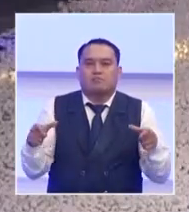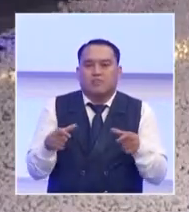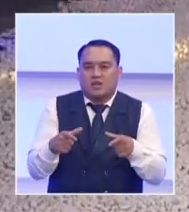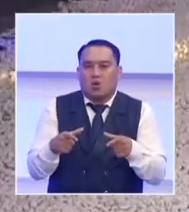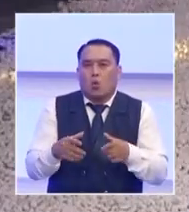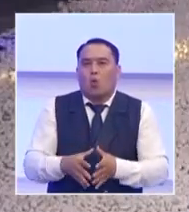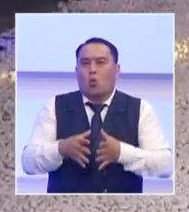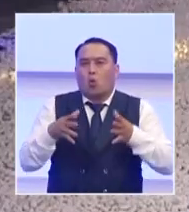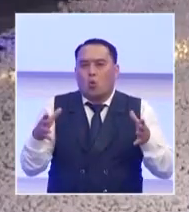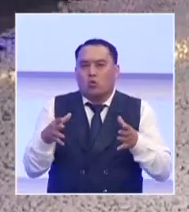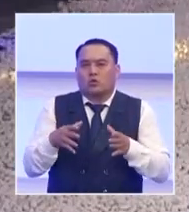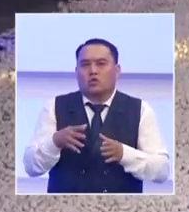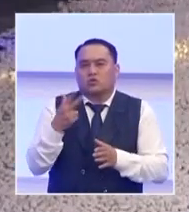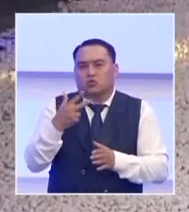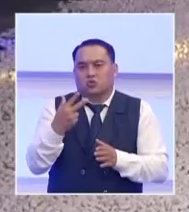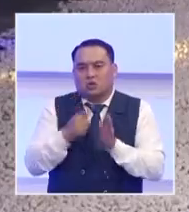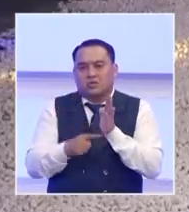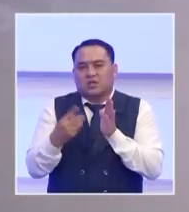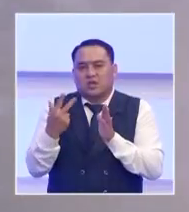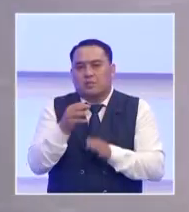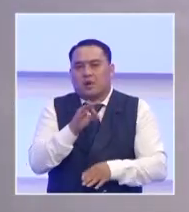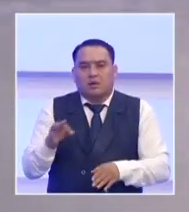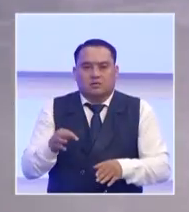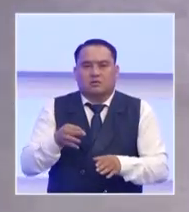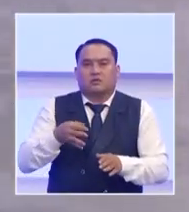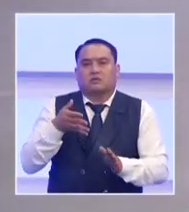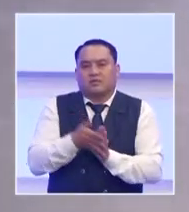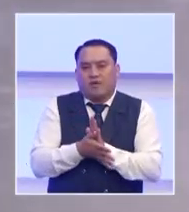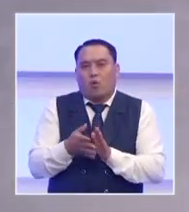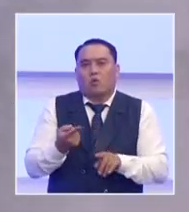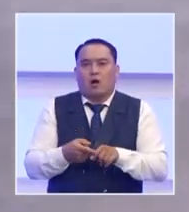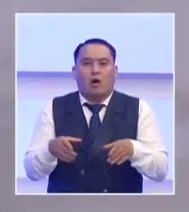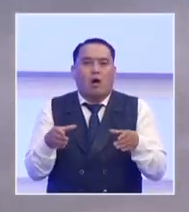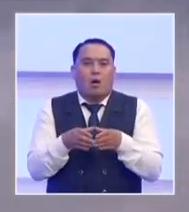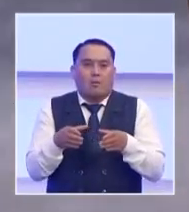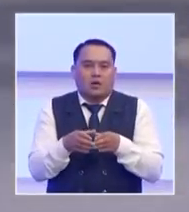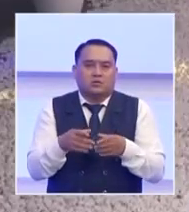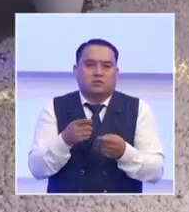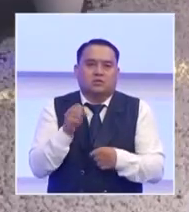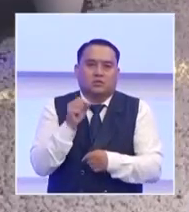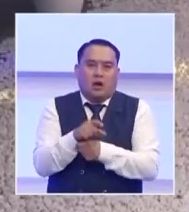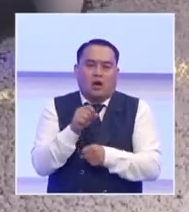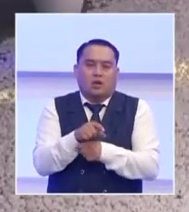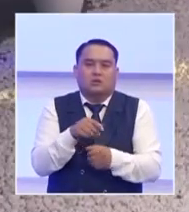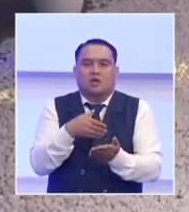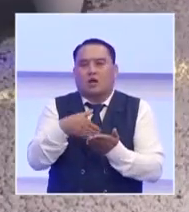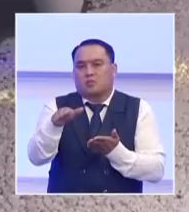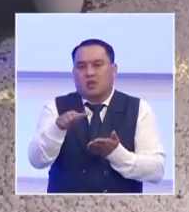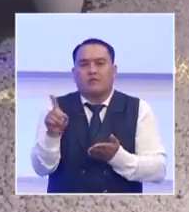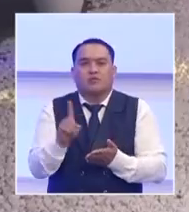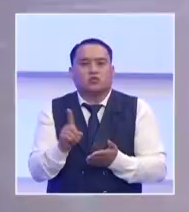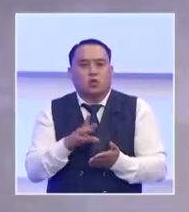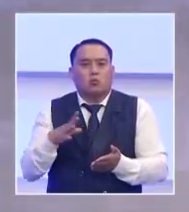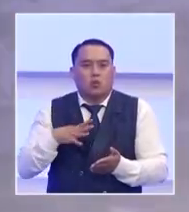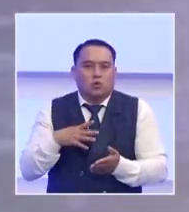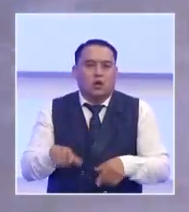нанесла огромный удар по индустрии 73 процента работающих в этой сфере компании сообщили об отмене заказов поэтому это